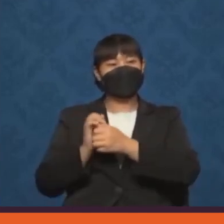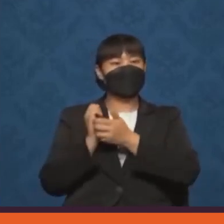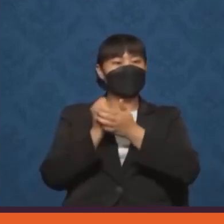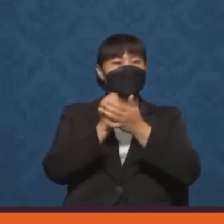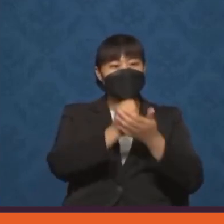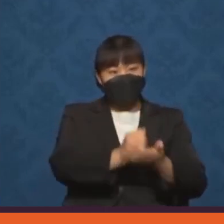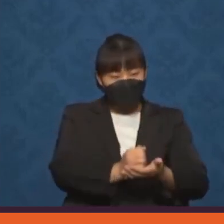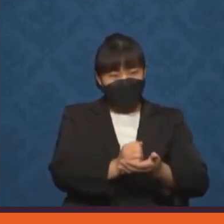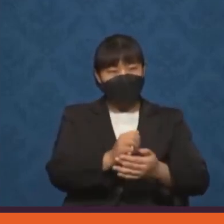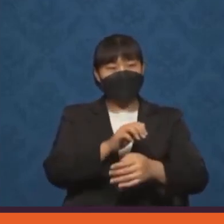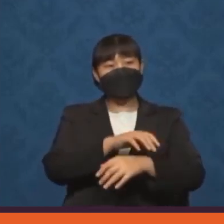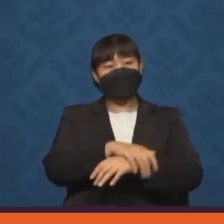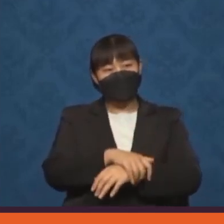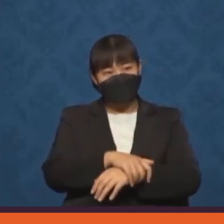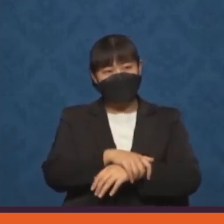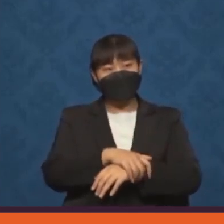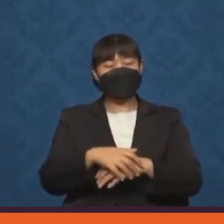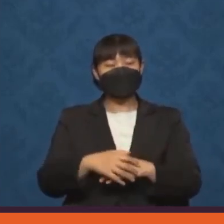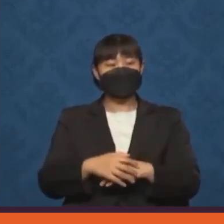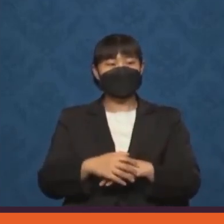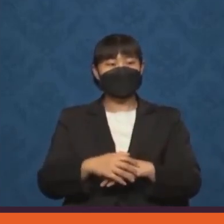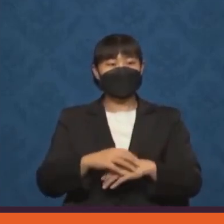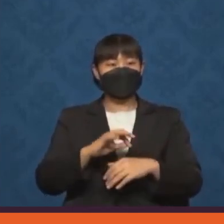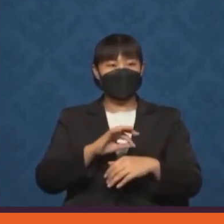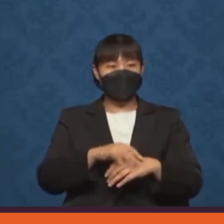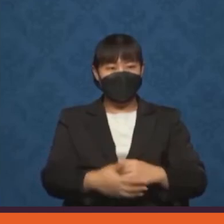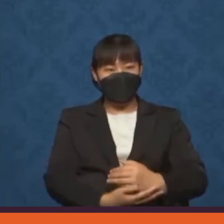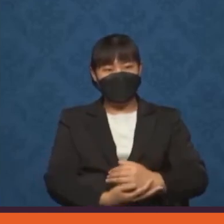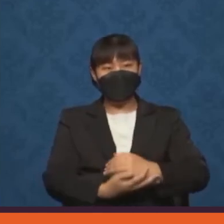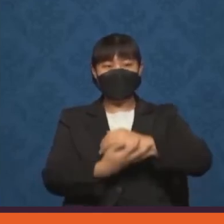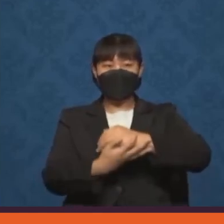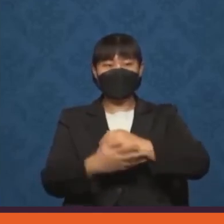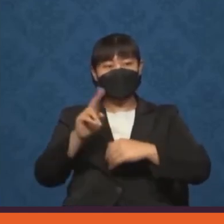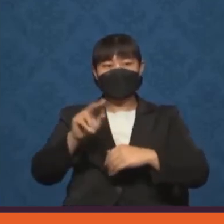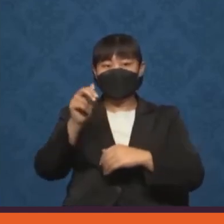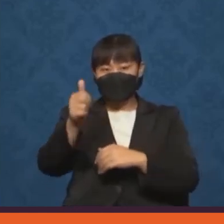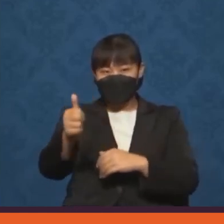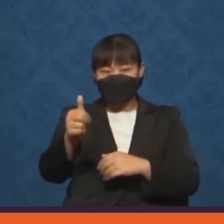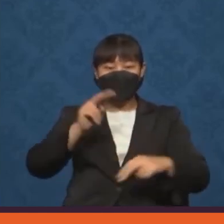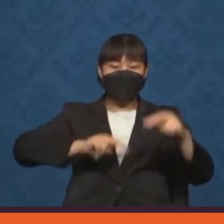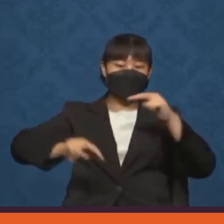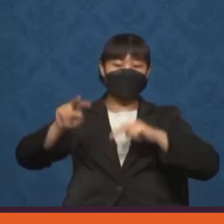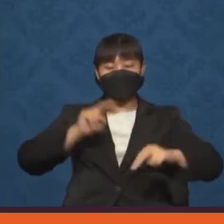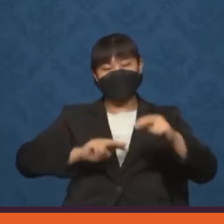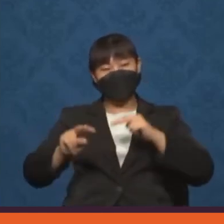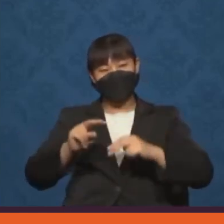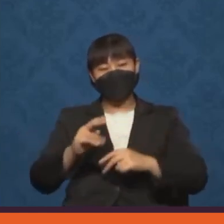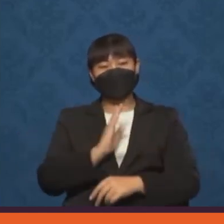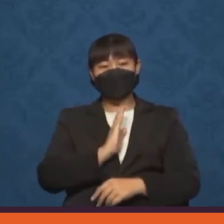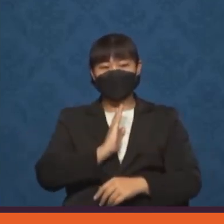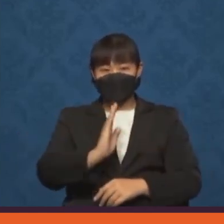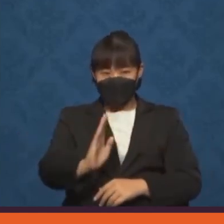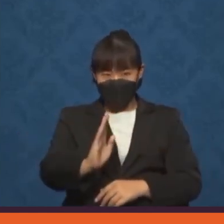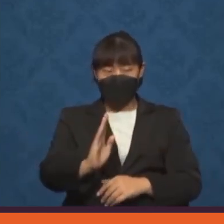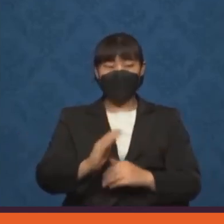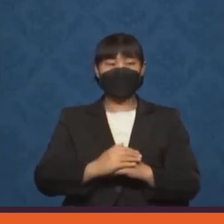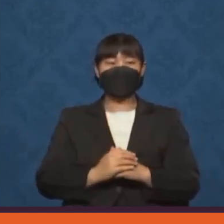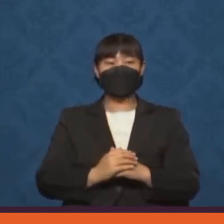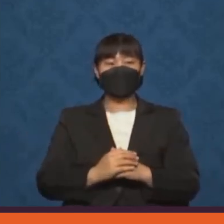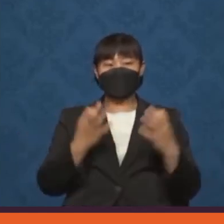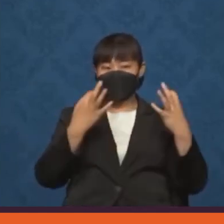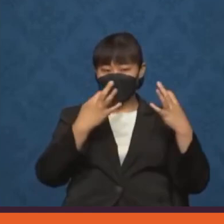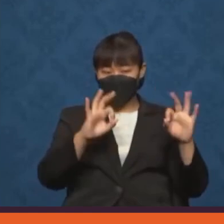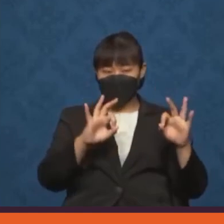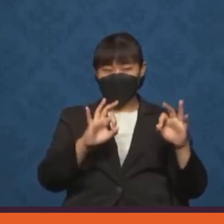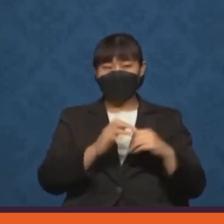ปสมานบาดแผลให้แขนซ้ายกลับมาเป็นแขนที่ทำหน้าที่ตรวจสอบได้อย่างเป็นกลางตรวจสอบได้อย่างเป็นอิสระไม่ต